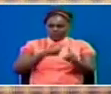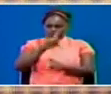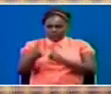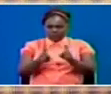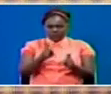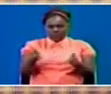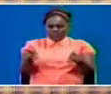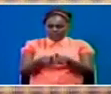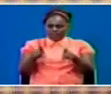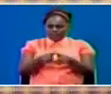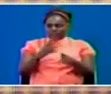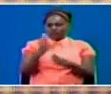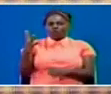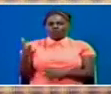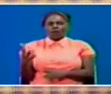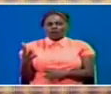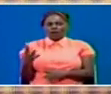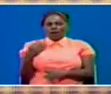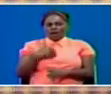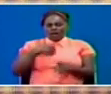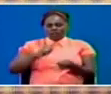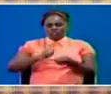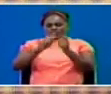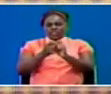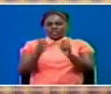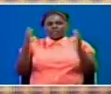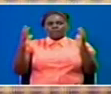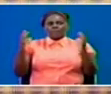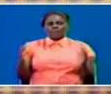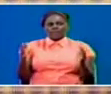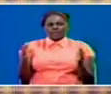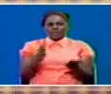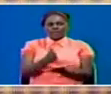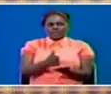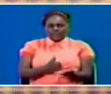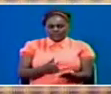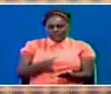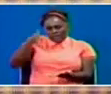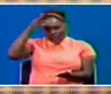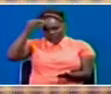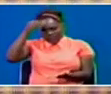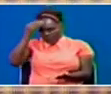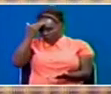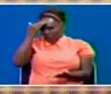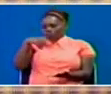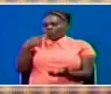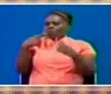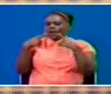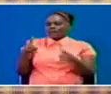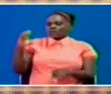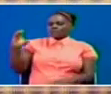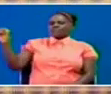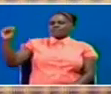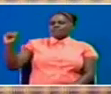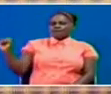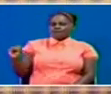Kwa hiyo tukiwa bado katika swala hili ni kwamba kutakuwa na mabadiliko makuu katika sekta ya elimu. Haya ni kwa mujibu wa Waziri